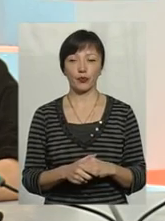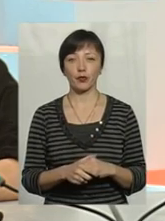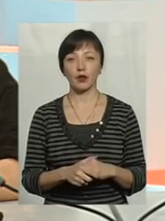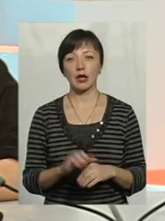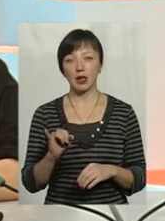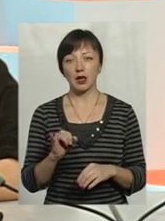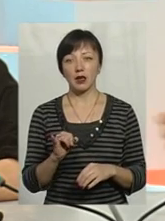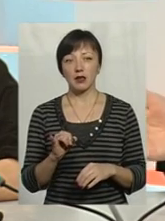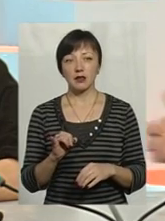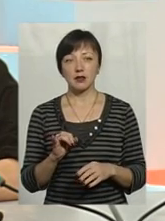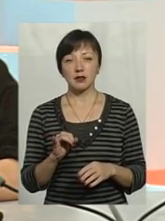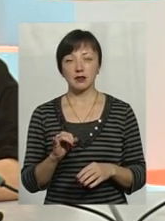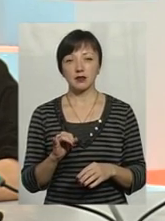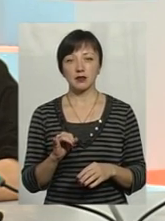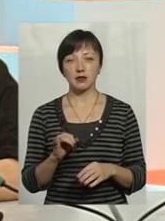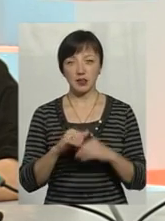ну, результатом загалом стало